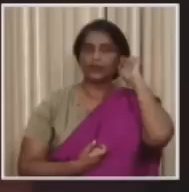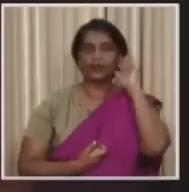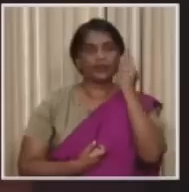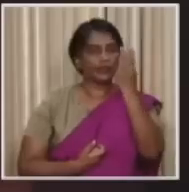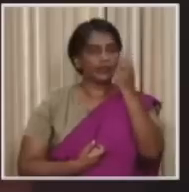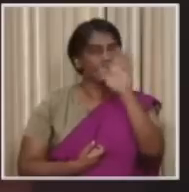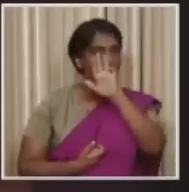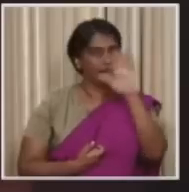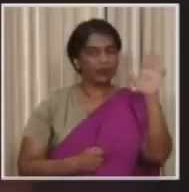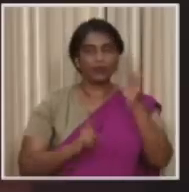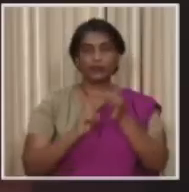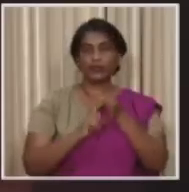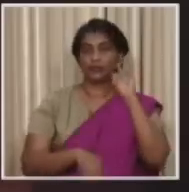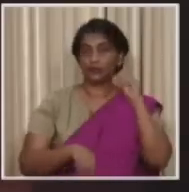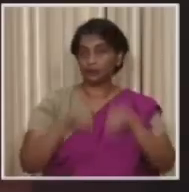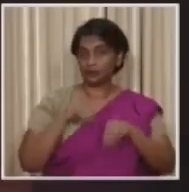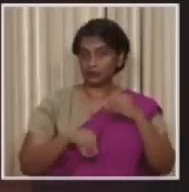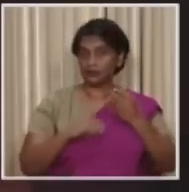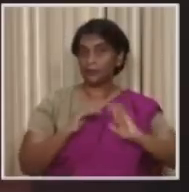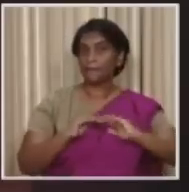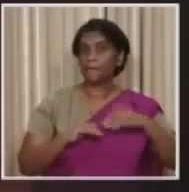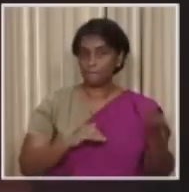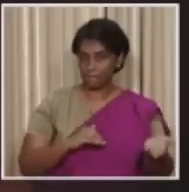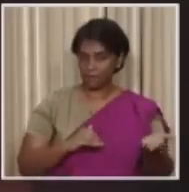2019 ජනාධිපතිවරණයෙන් පසුව